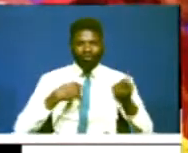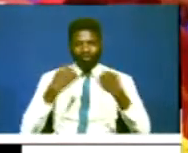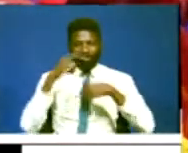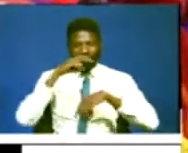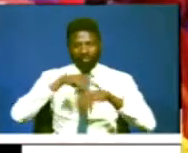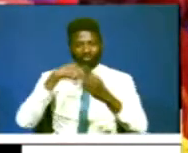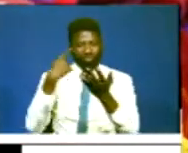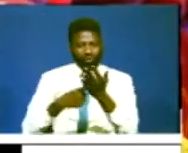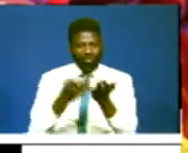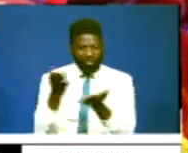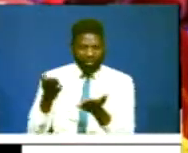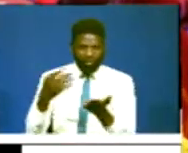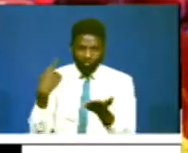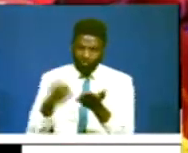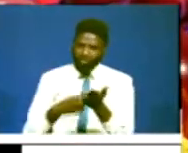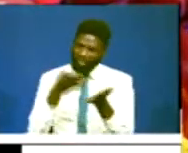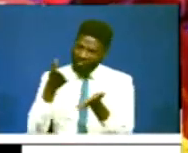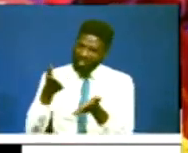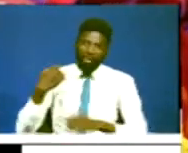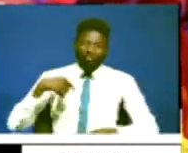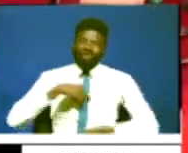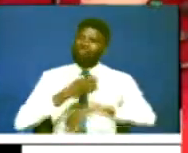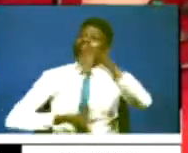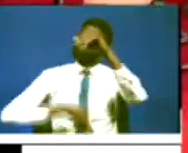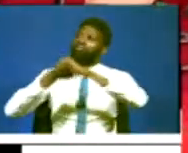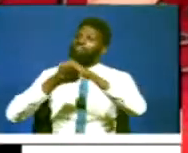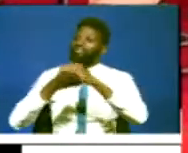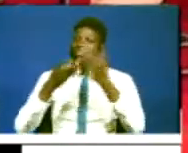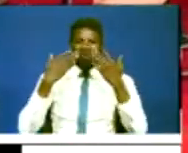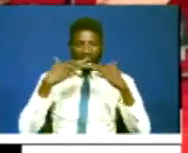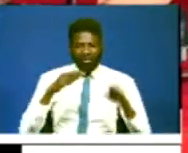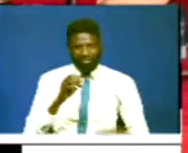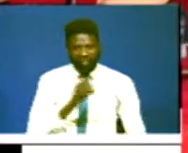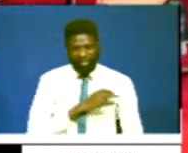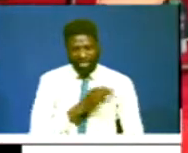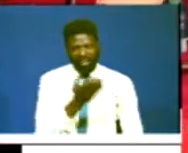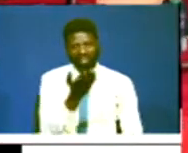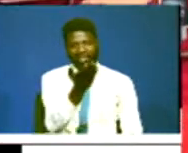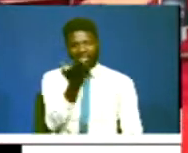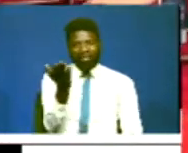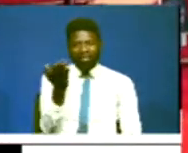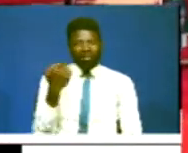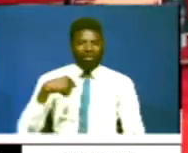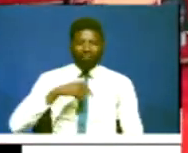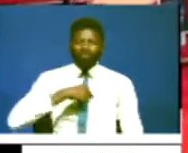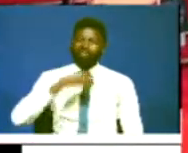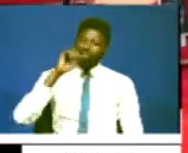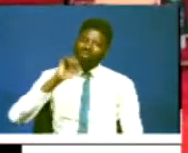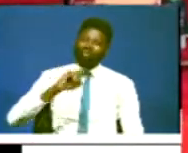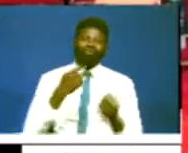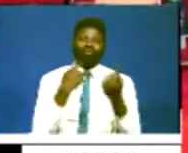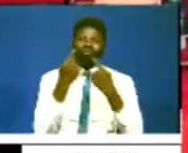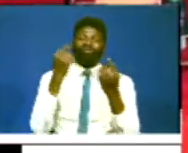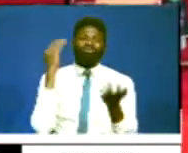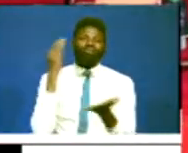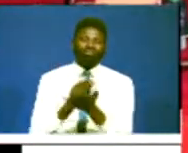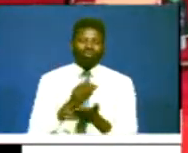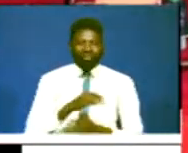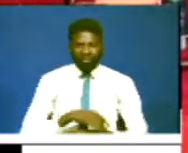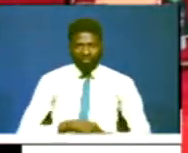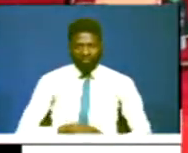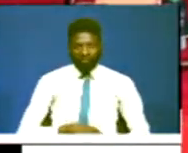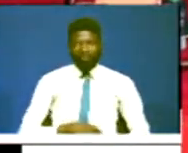wazungu si walikuwa hapa tukawafukuza? Kwani mnaogopa? Si lazima tuseme ukweli. Sasa hii neno